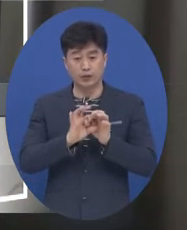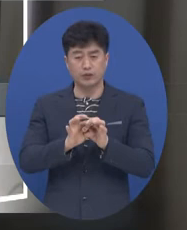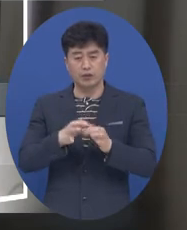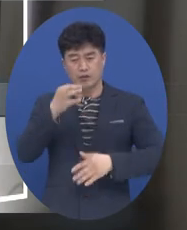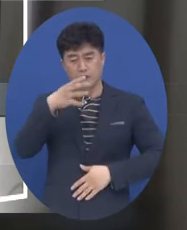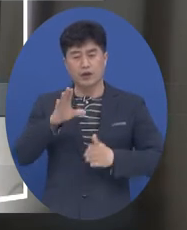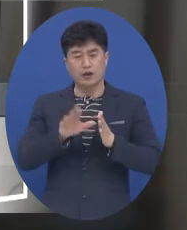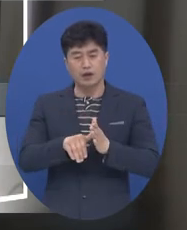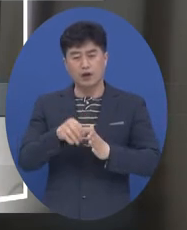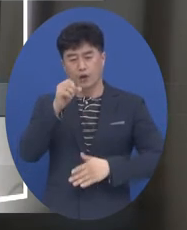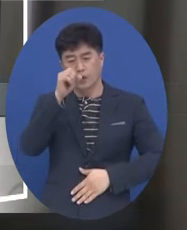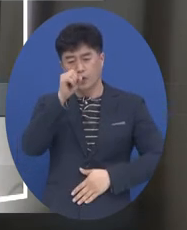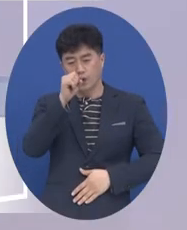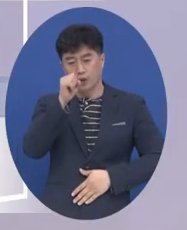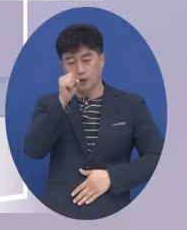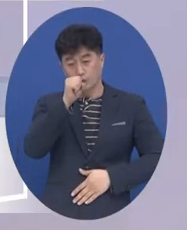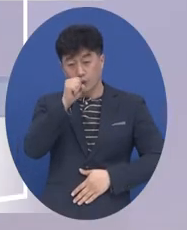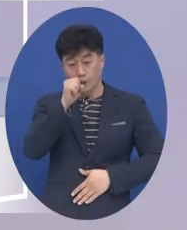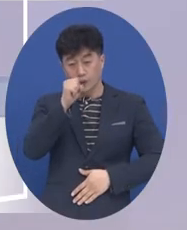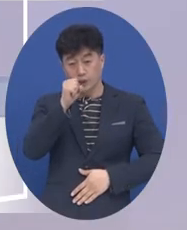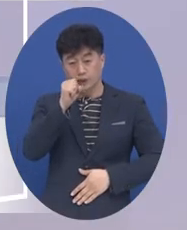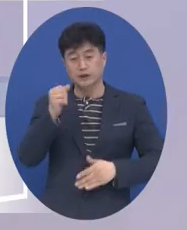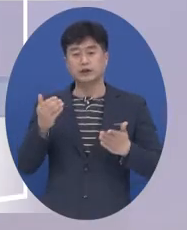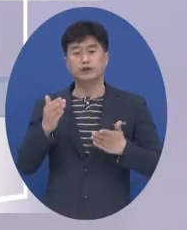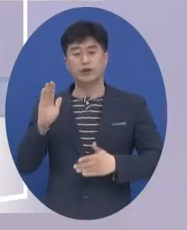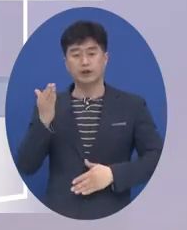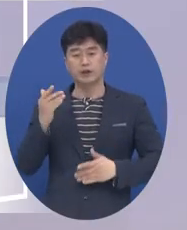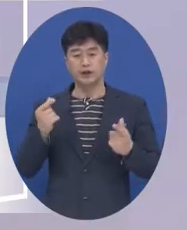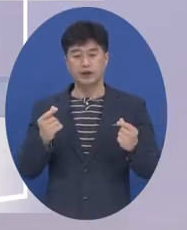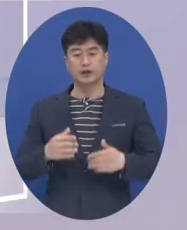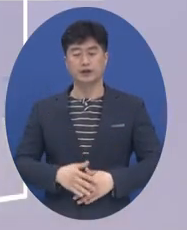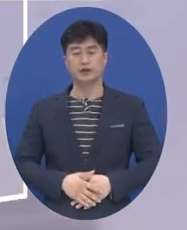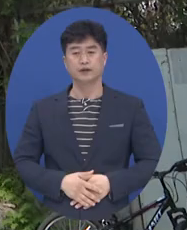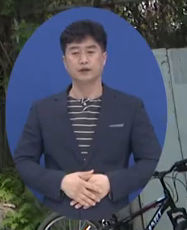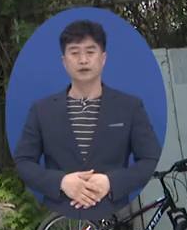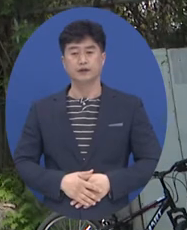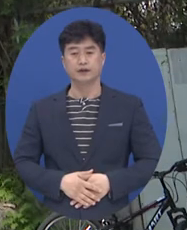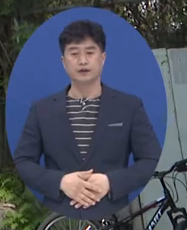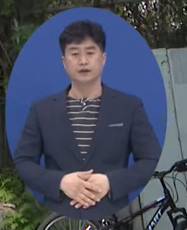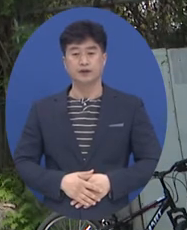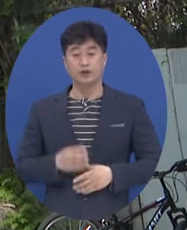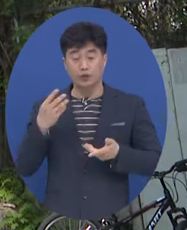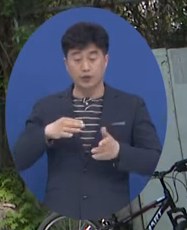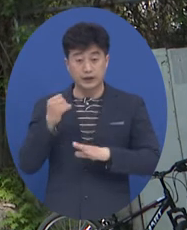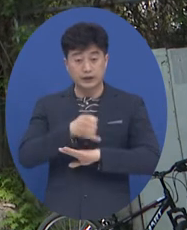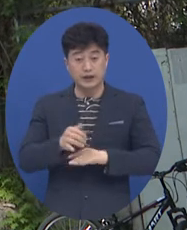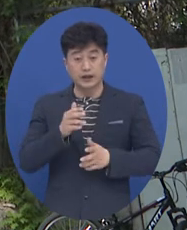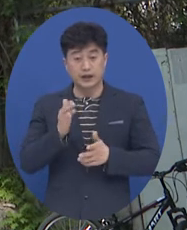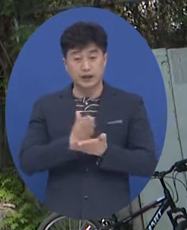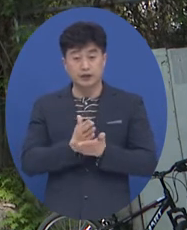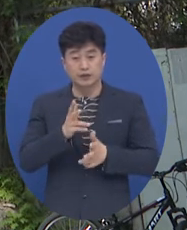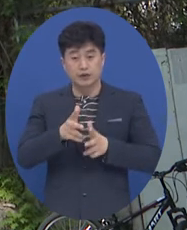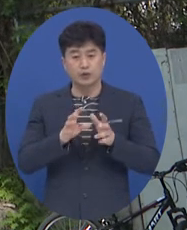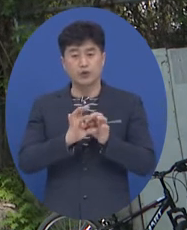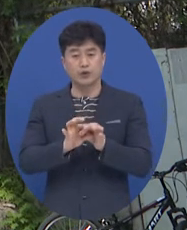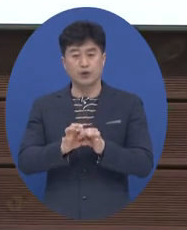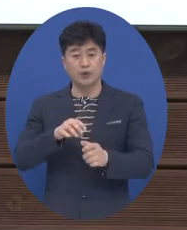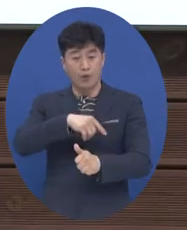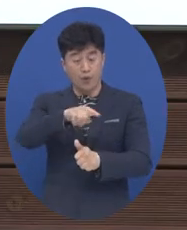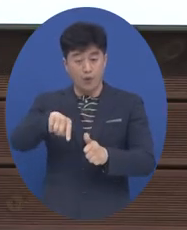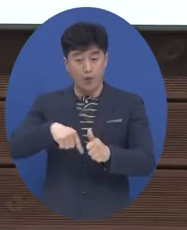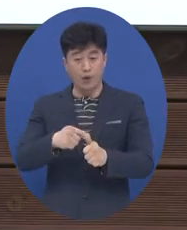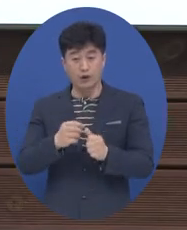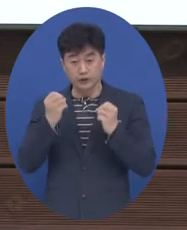조금 여 단비가 틀 그런 게 되지 않았나 싶습니다 경우도 주제 나름 사업을 통해 환경을 새롭게